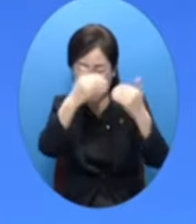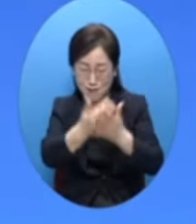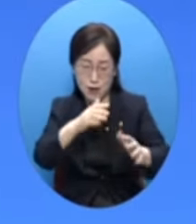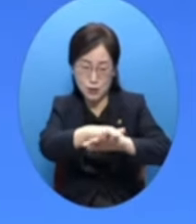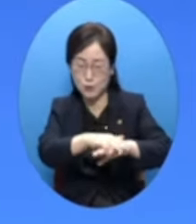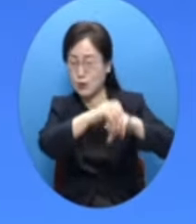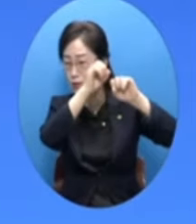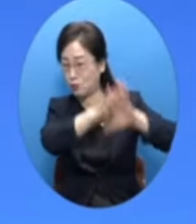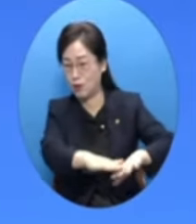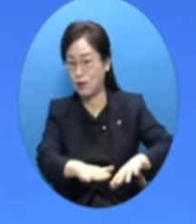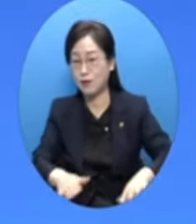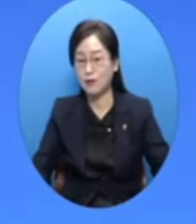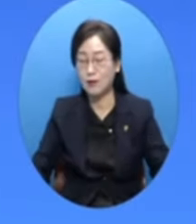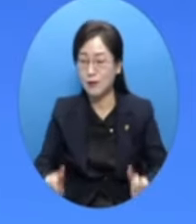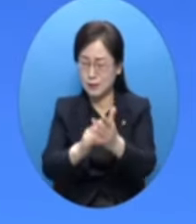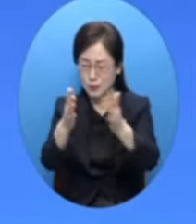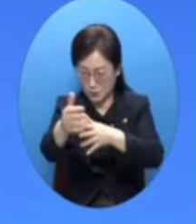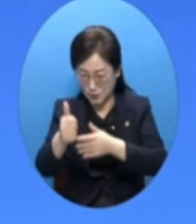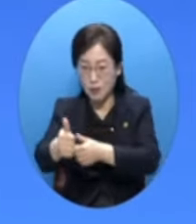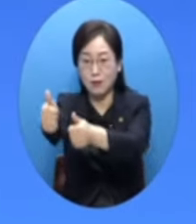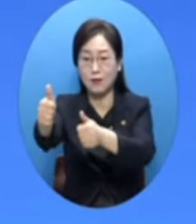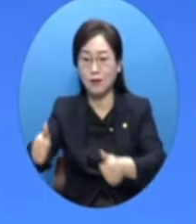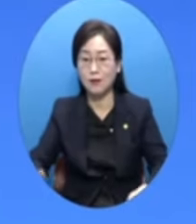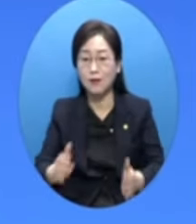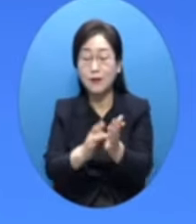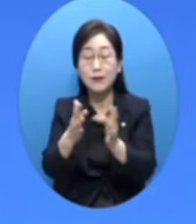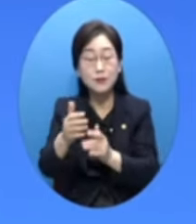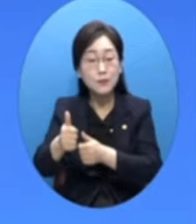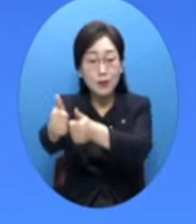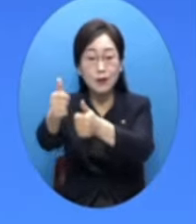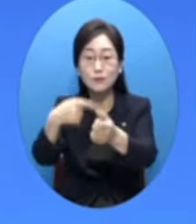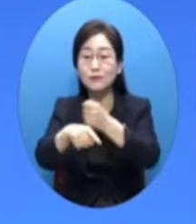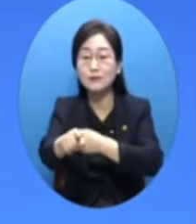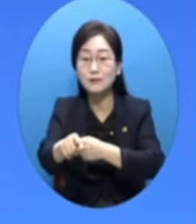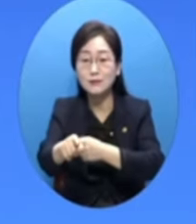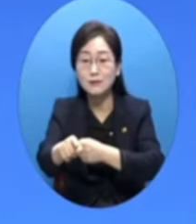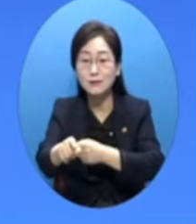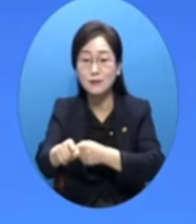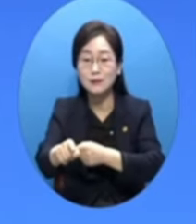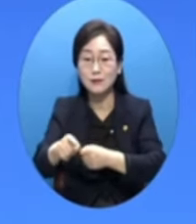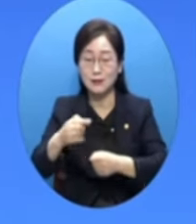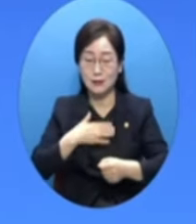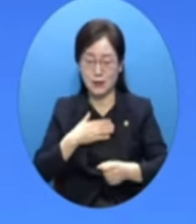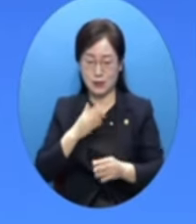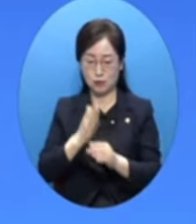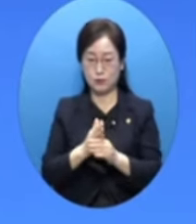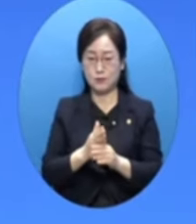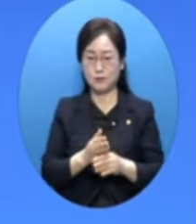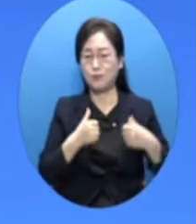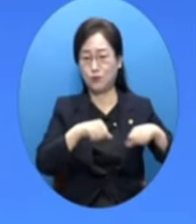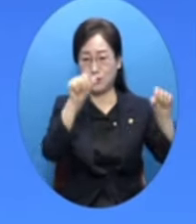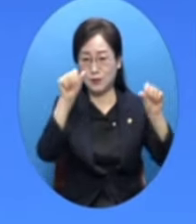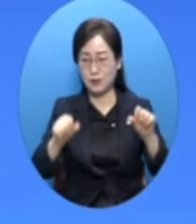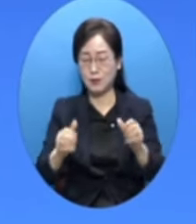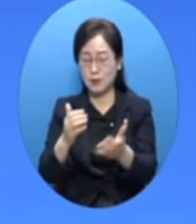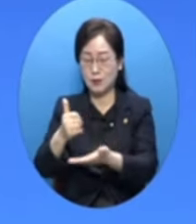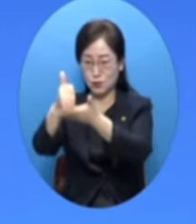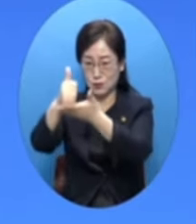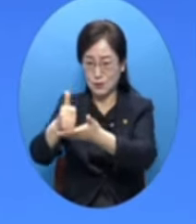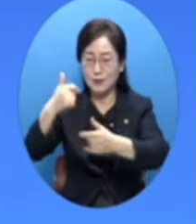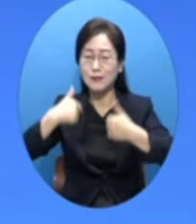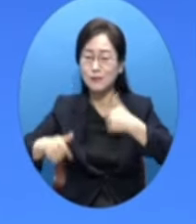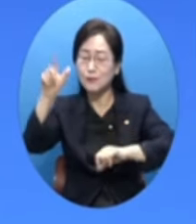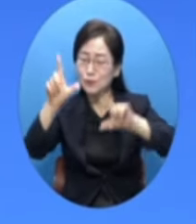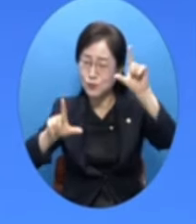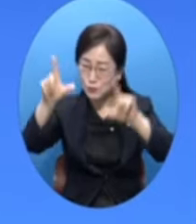내려놓고 예수님을 따랐습니다. 예수님을 따른다고 하는 것은 나중에 삶을 포기하고 주님이 기뻐하신 삶을 사는